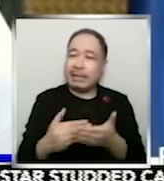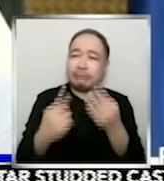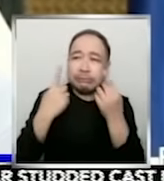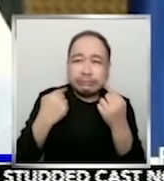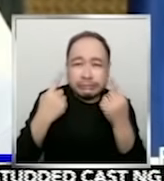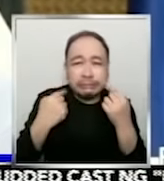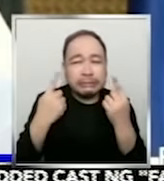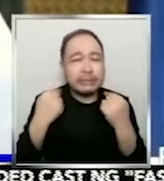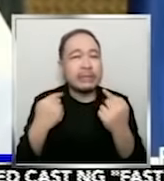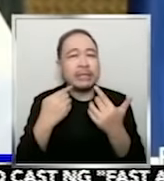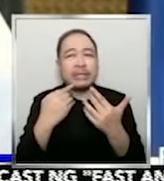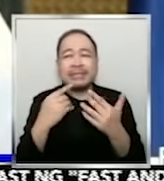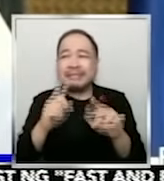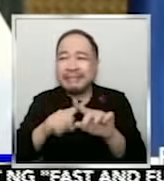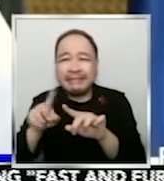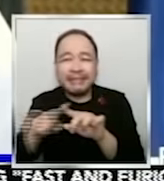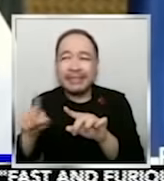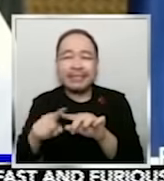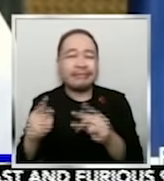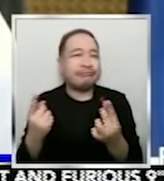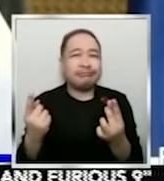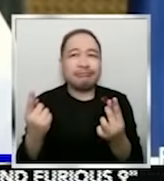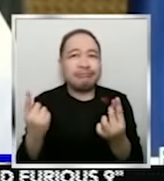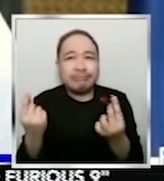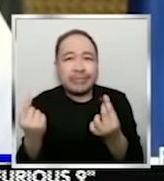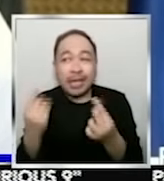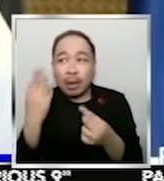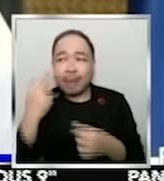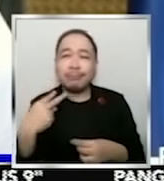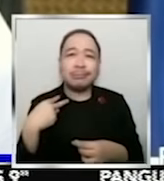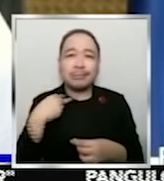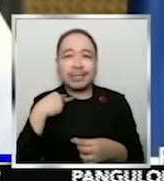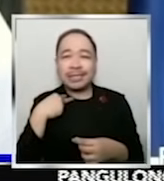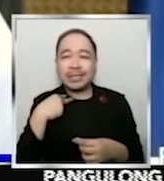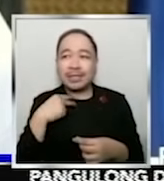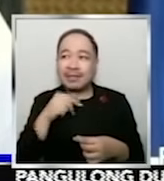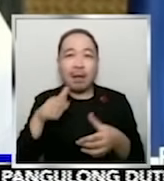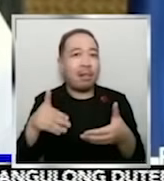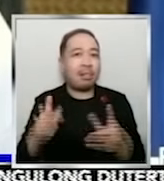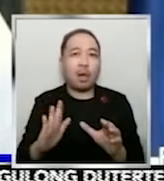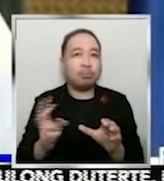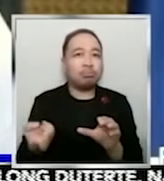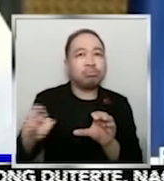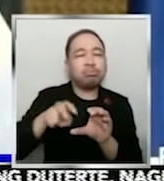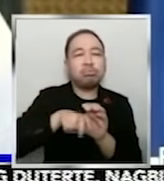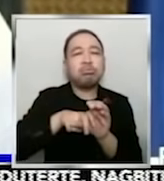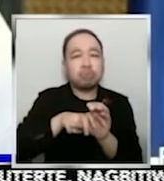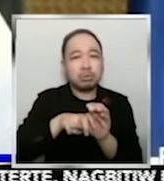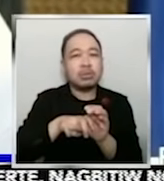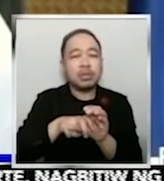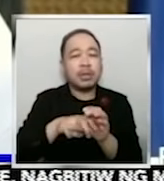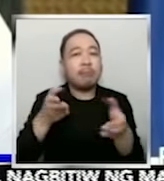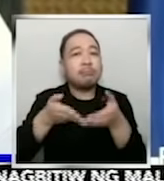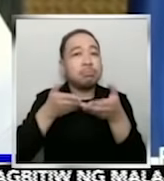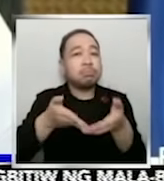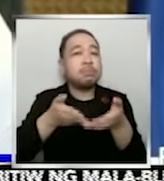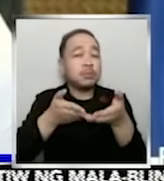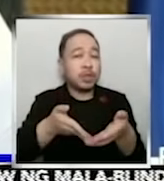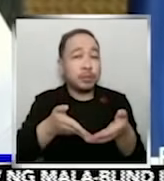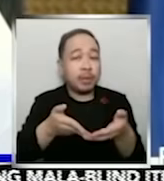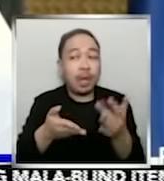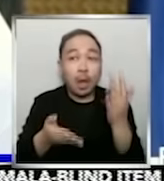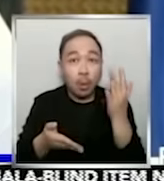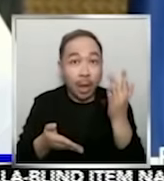iba-iba kung ano-ano na ginagawa kasi stranded sila. They were not allowed to board the ship